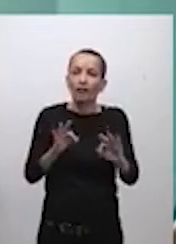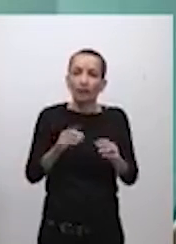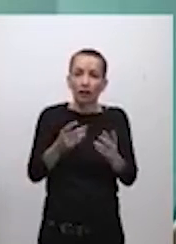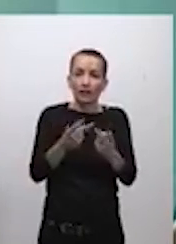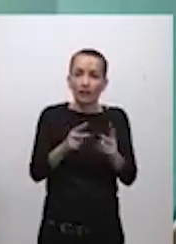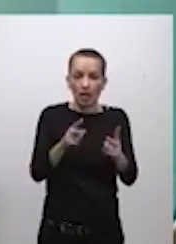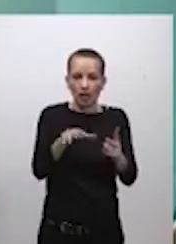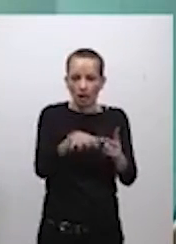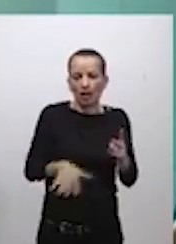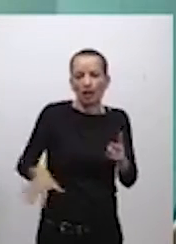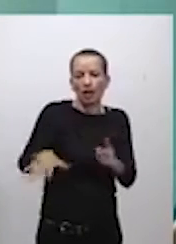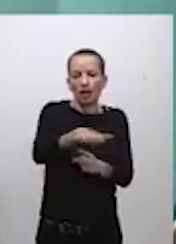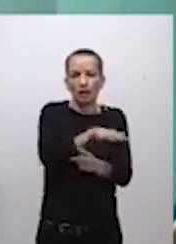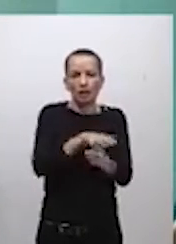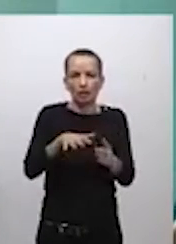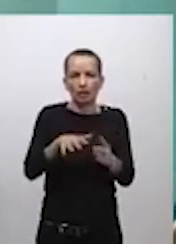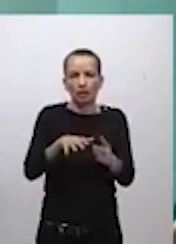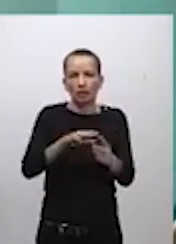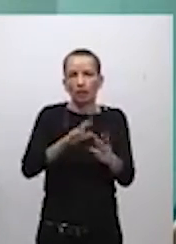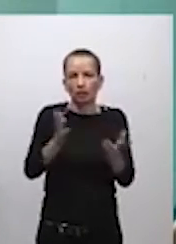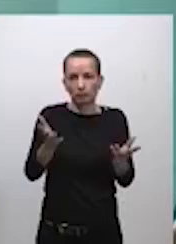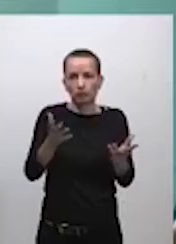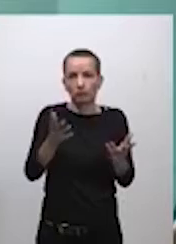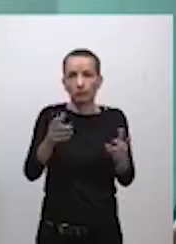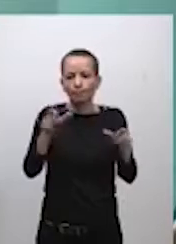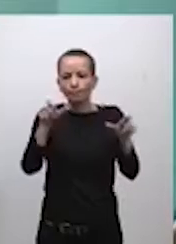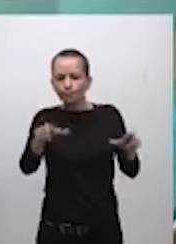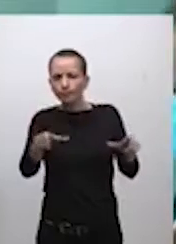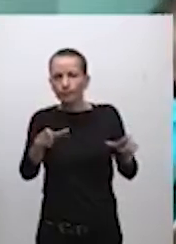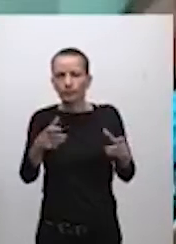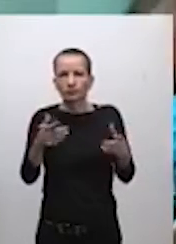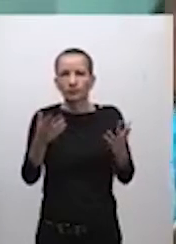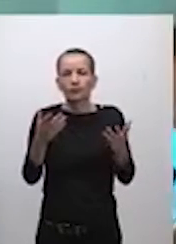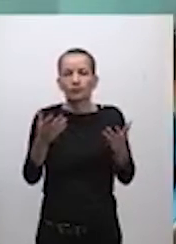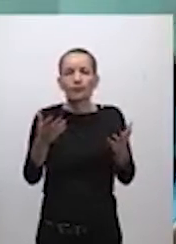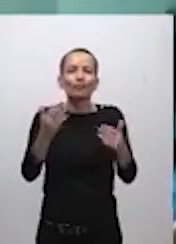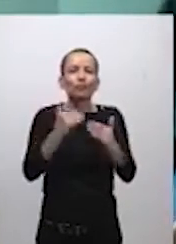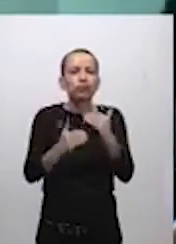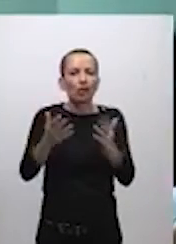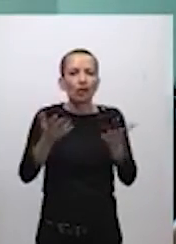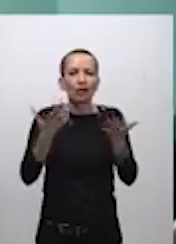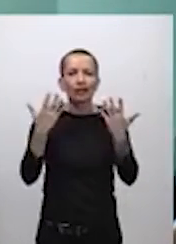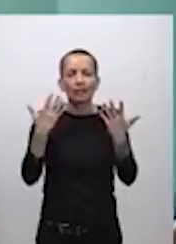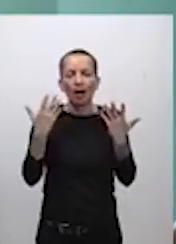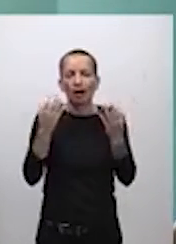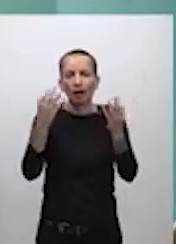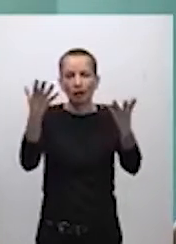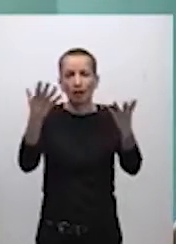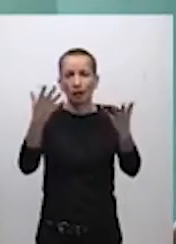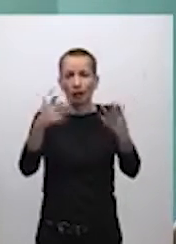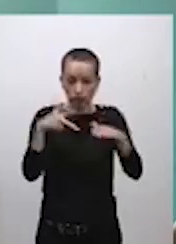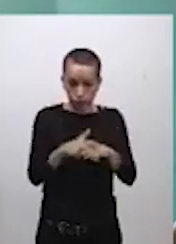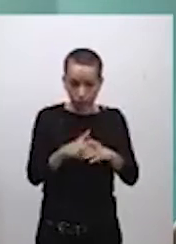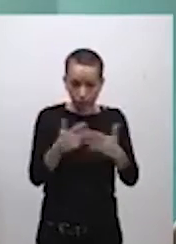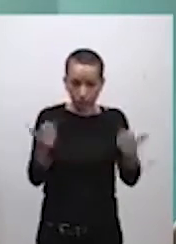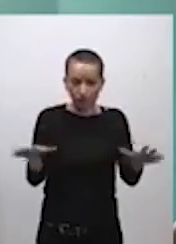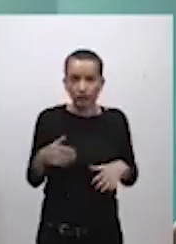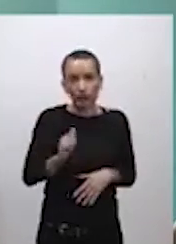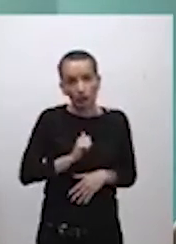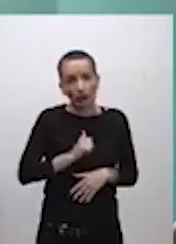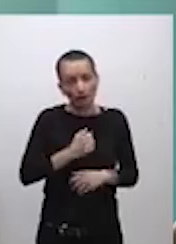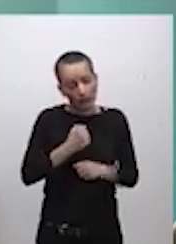métropole, la révision du plan climat est lancée. Je travaille beaucoup